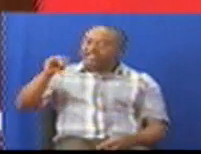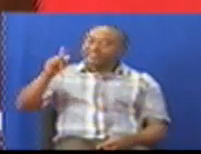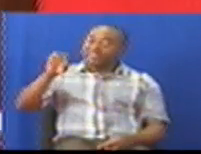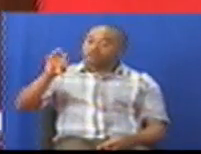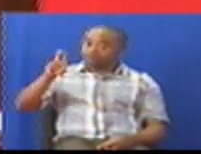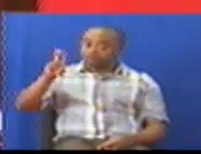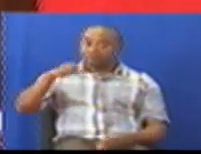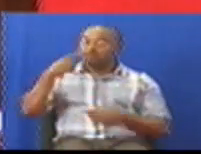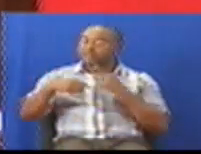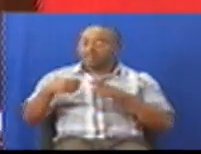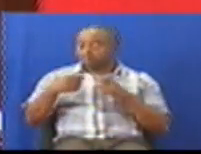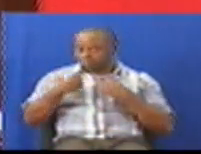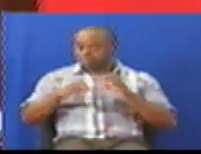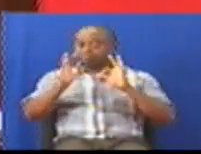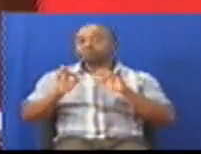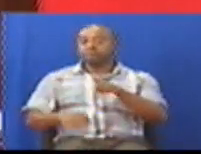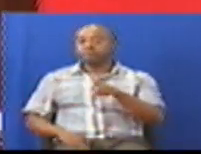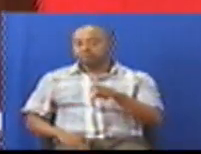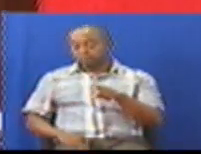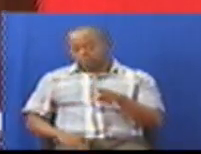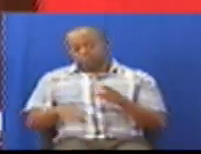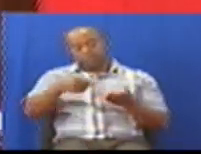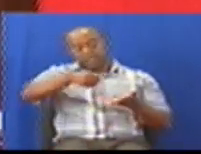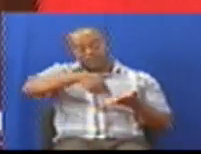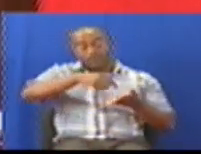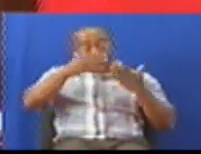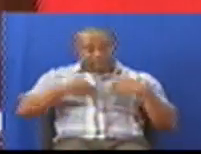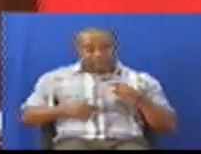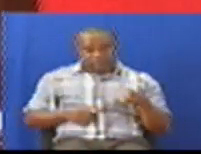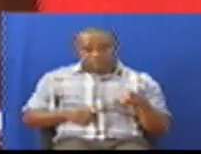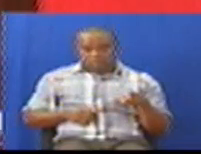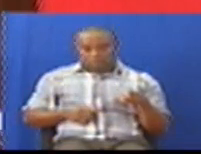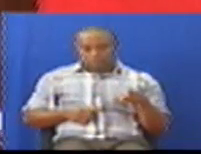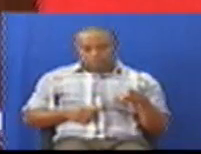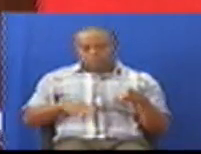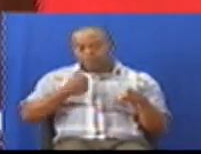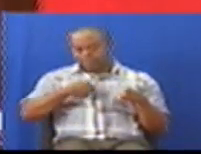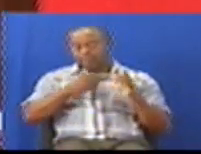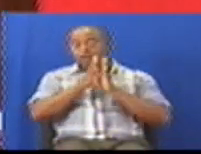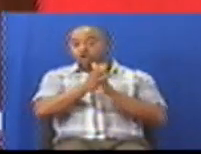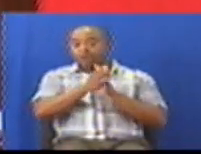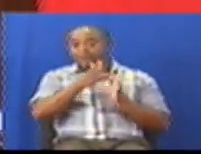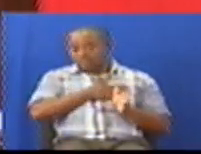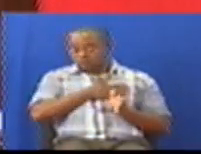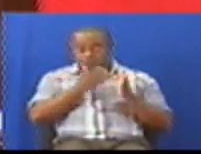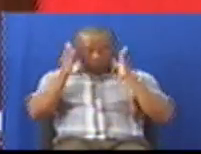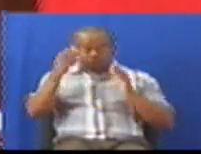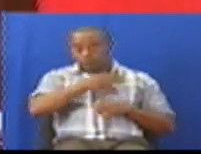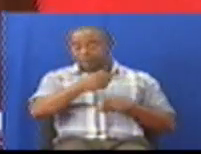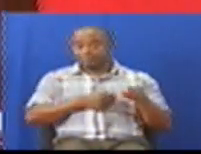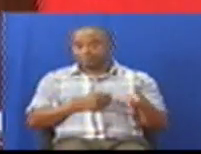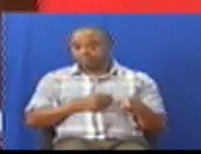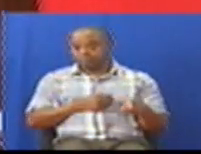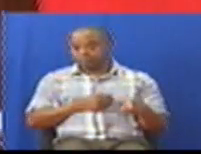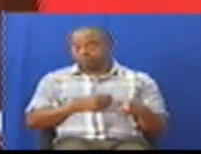inaendelea vizuri. Nikija kwenye vituo vya afya, ombi langu Mheshimiwa Waziri,